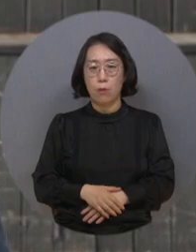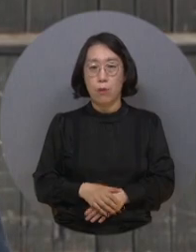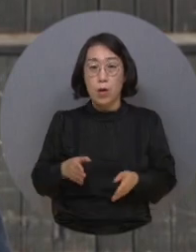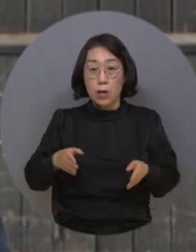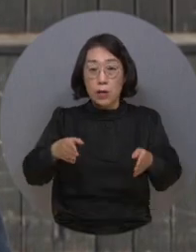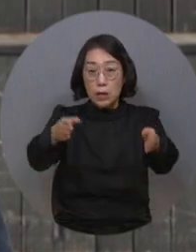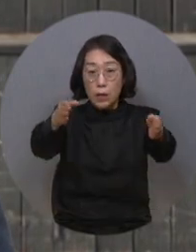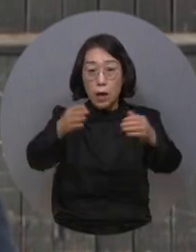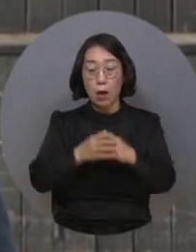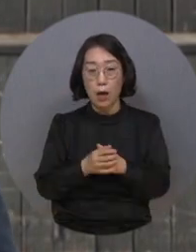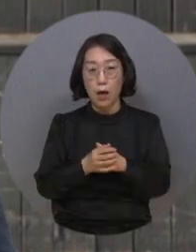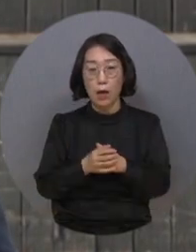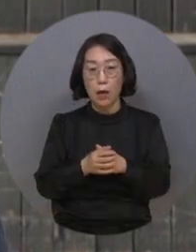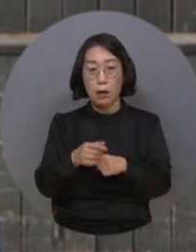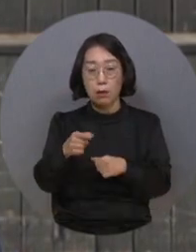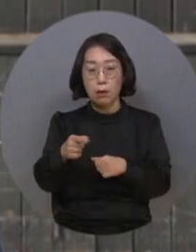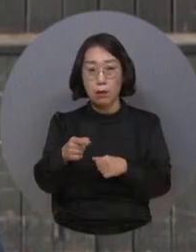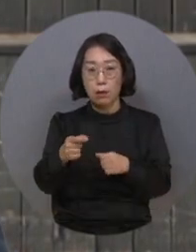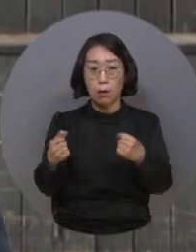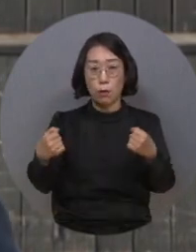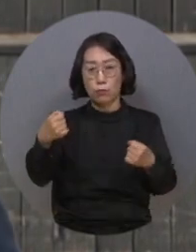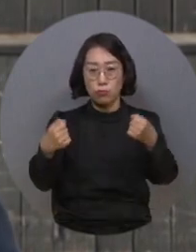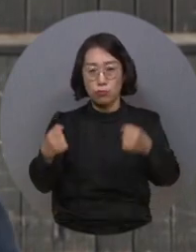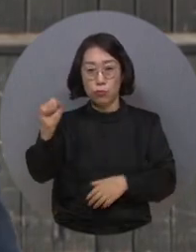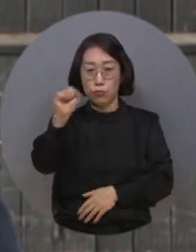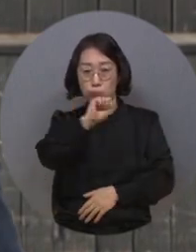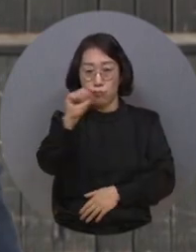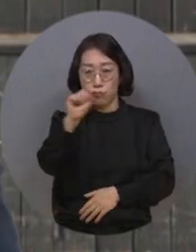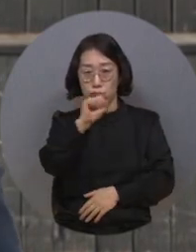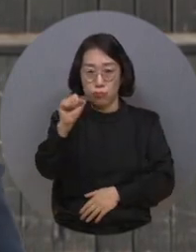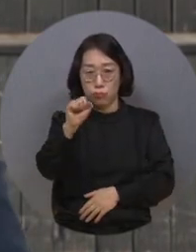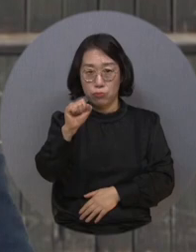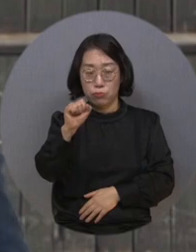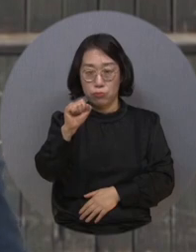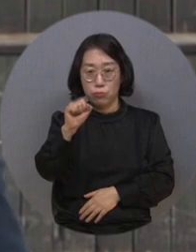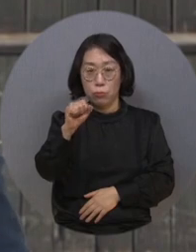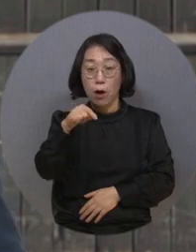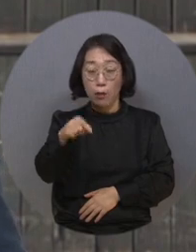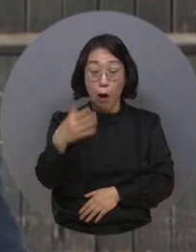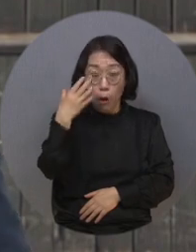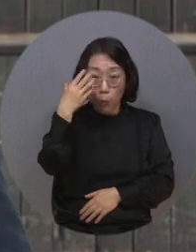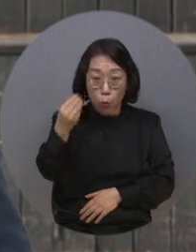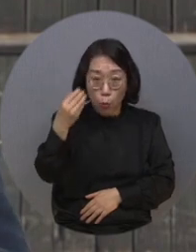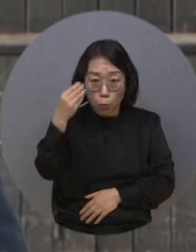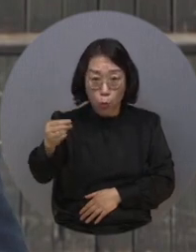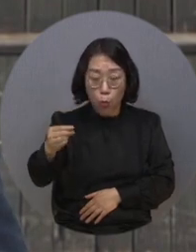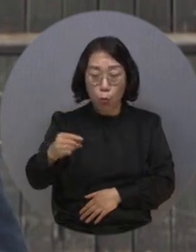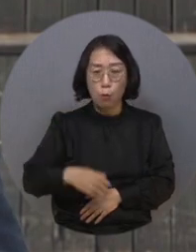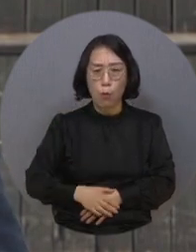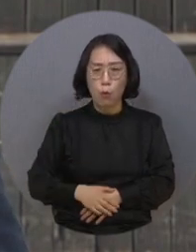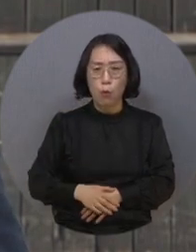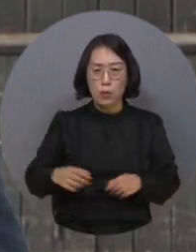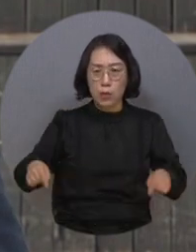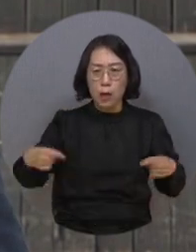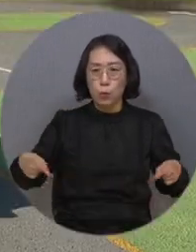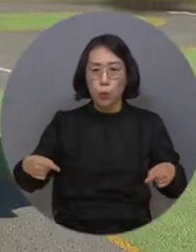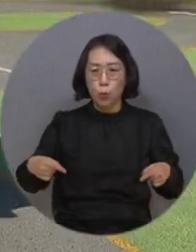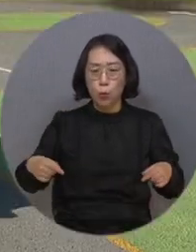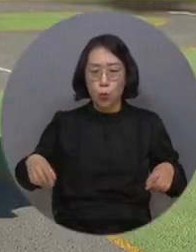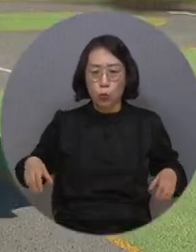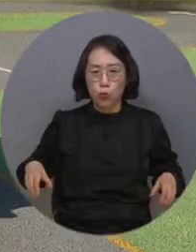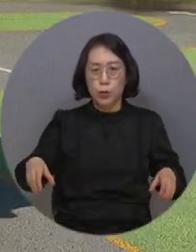다니다 보면은 네. 너무 위험해. 이 전동을 타고 막 길도 막 다니고 이런 거 보면은 맞아.